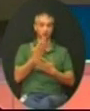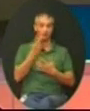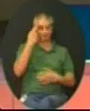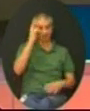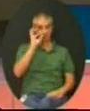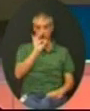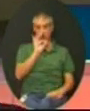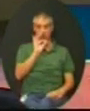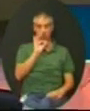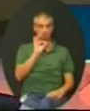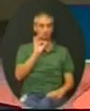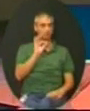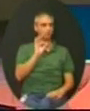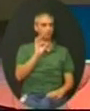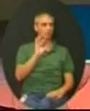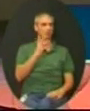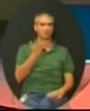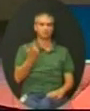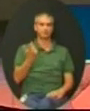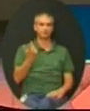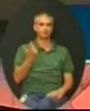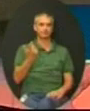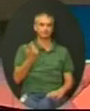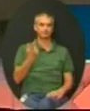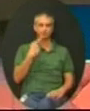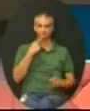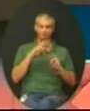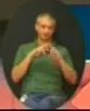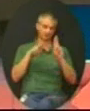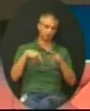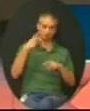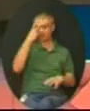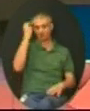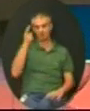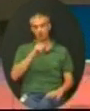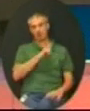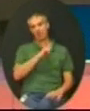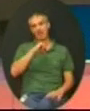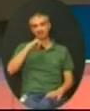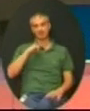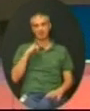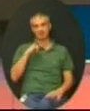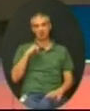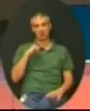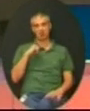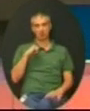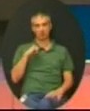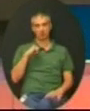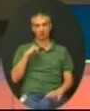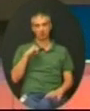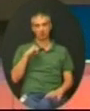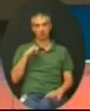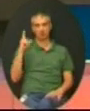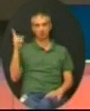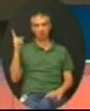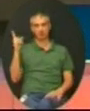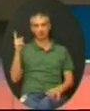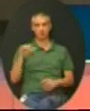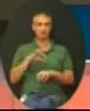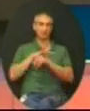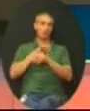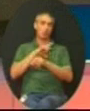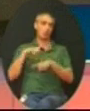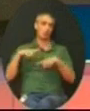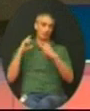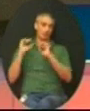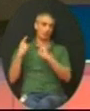והרעיון שמאחוריו הוא... למה ממציאים משהו חדש? רשויות ערביות, עצמאיות, שיהיו, ינהלו את חייהם